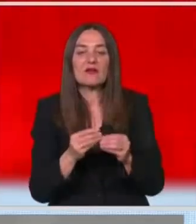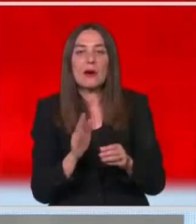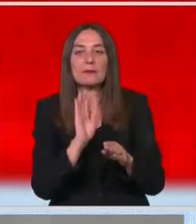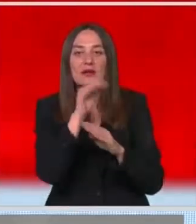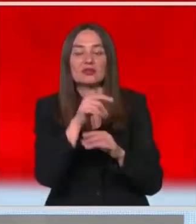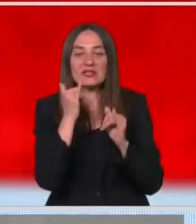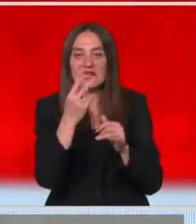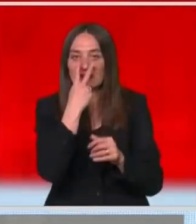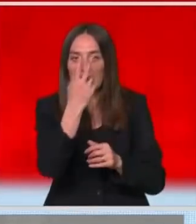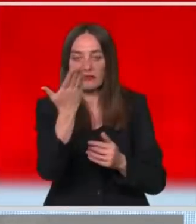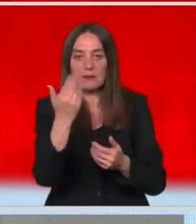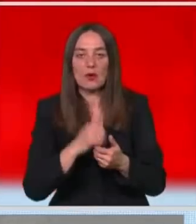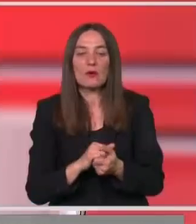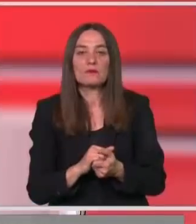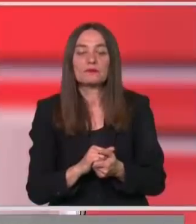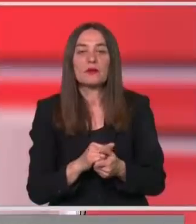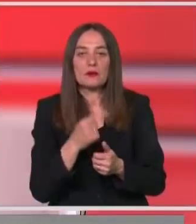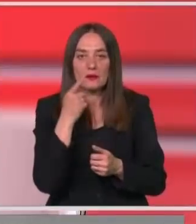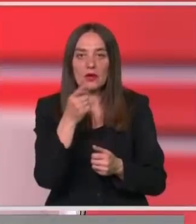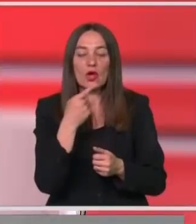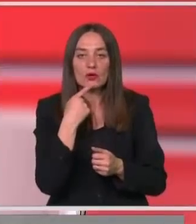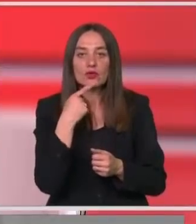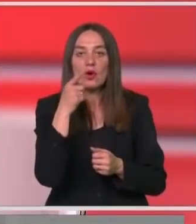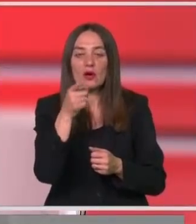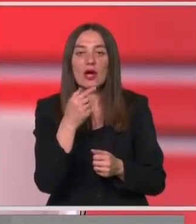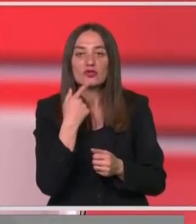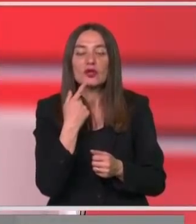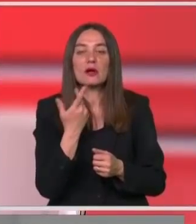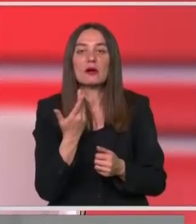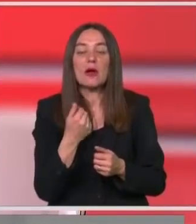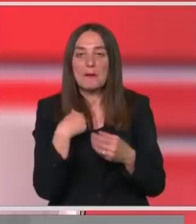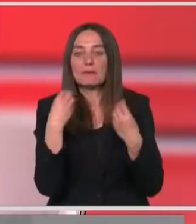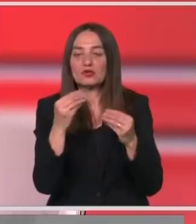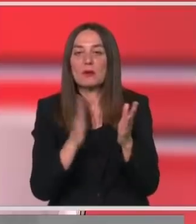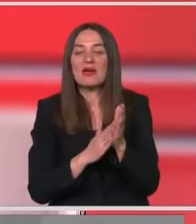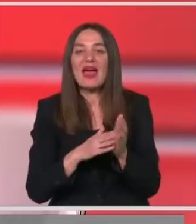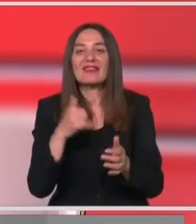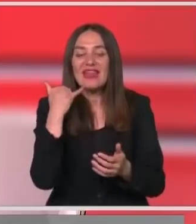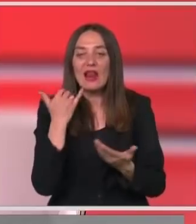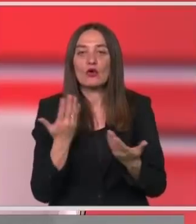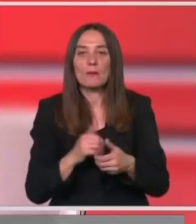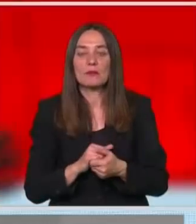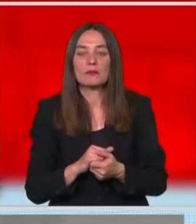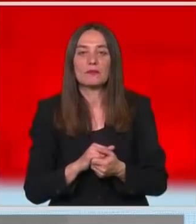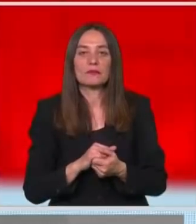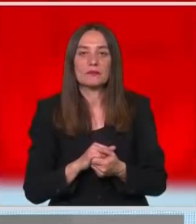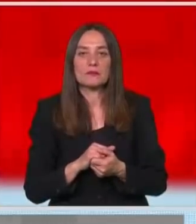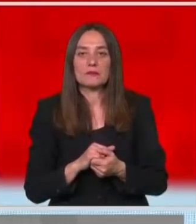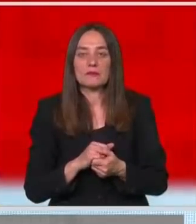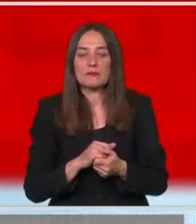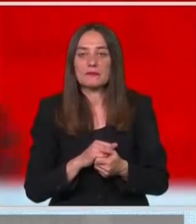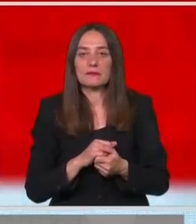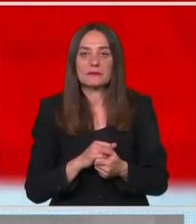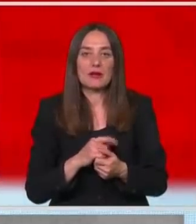kojih nas sad gledalci gledaju. Dobro, znači, dakle tu ste direktno i oštećeni i ljuti. Ako je, znači evo pričam na primjer o Telekomu. Đinović direktno. Evo, dobro. Da pričamo o Telekomu, ne